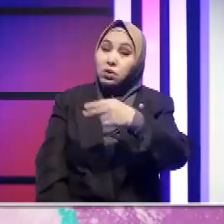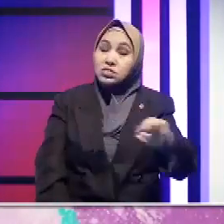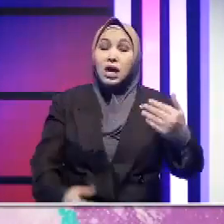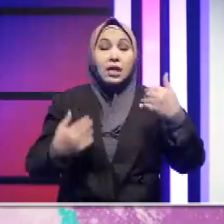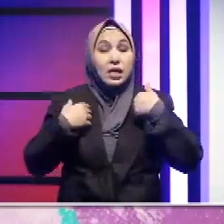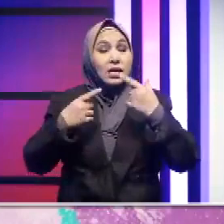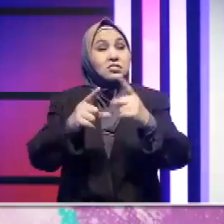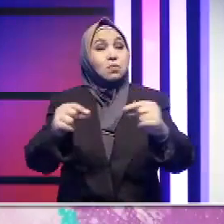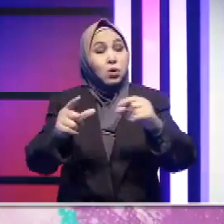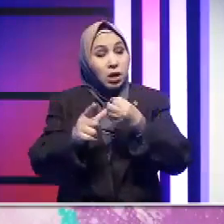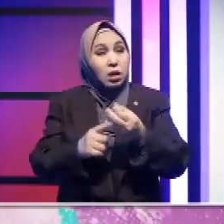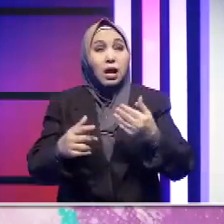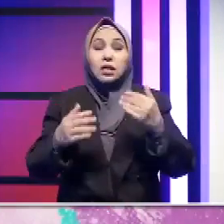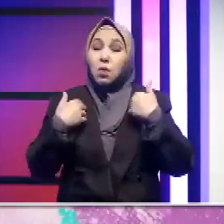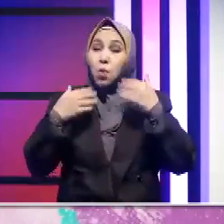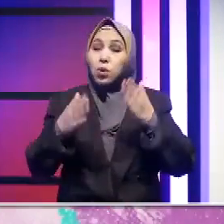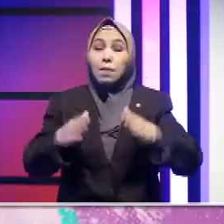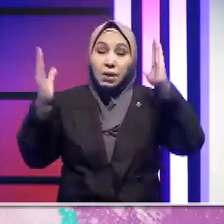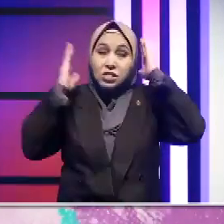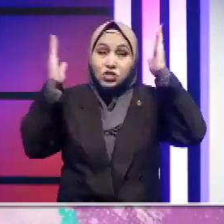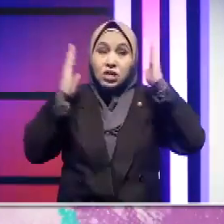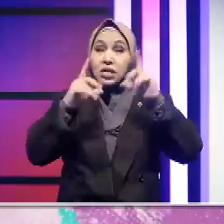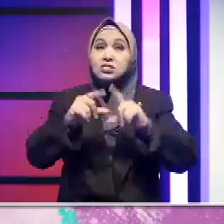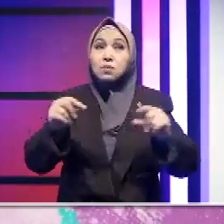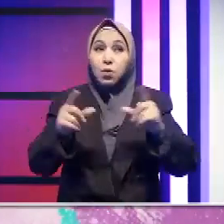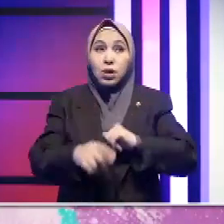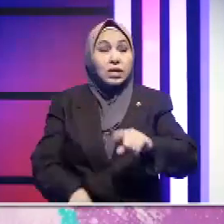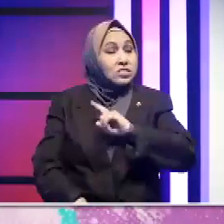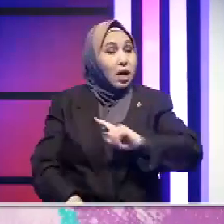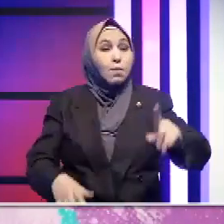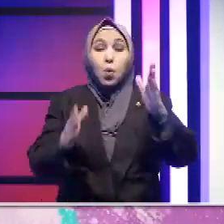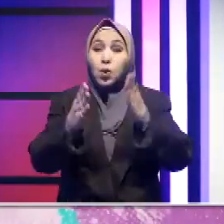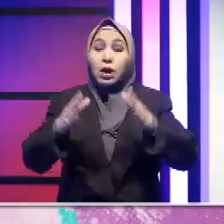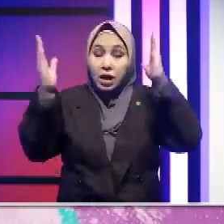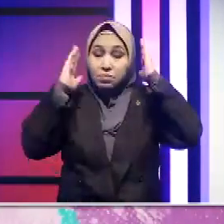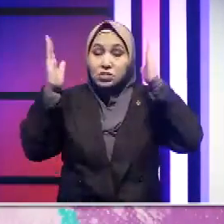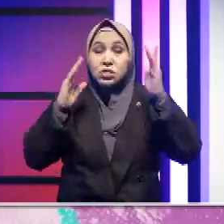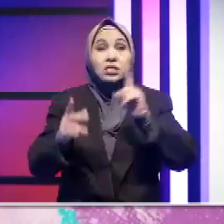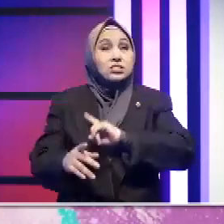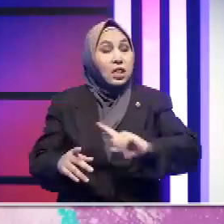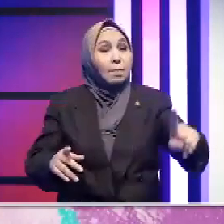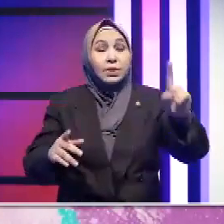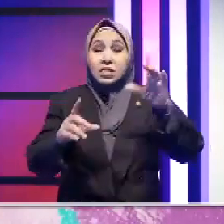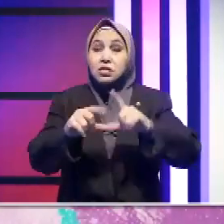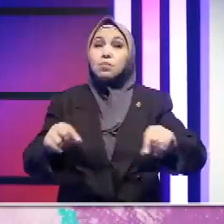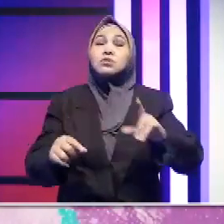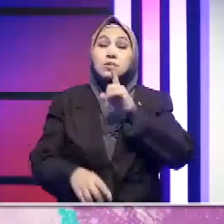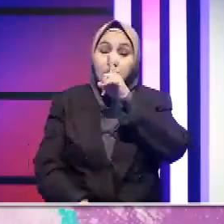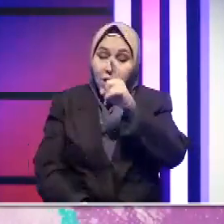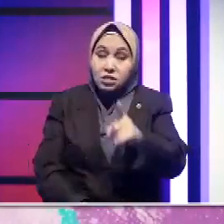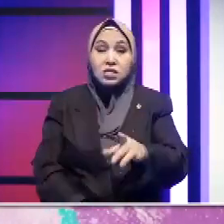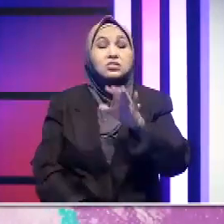ataupun orang-orang melihat Aa berkenalan dengan orang Malaysia muslim di jepun Chairul masuk Islam Sebenarnya